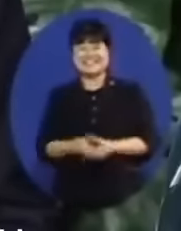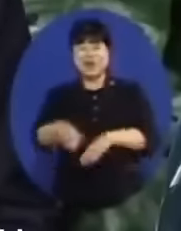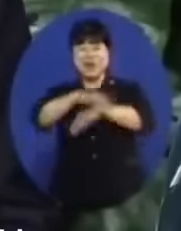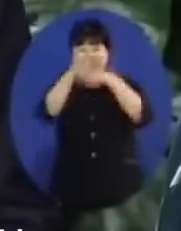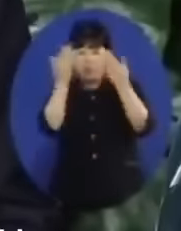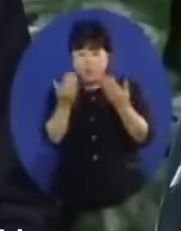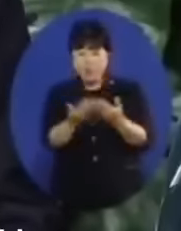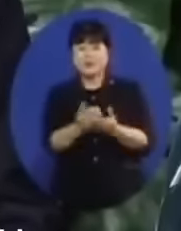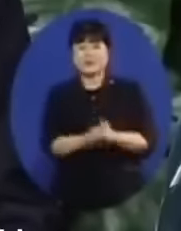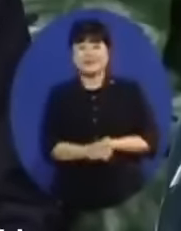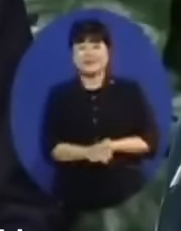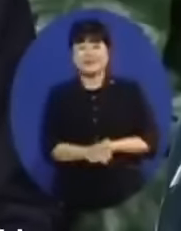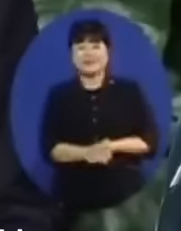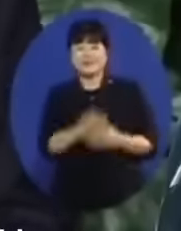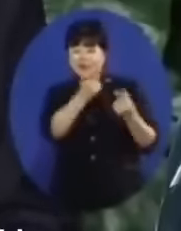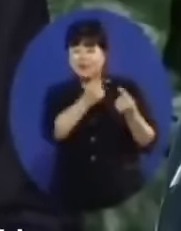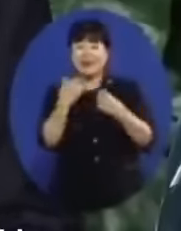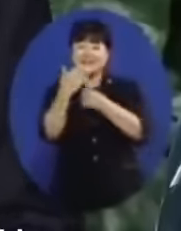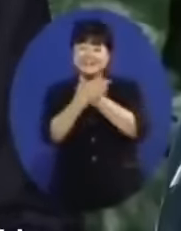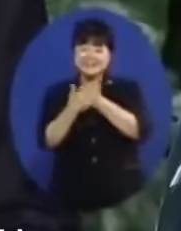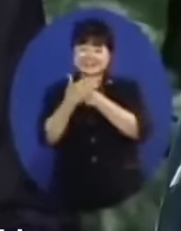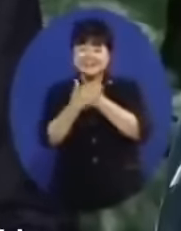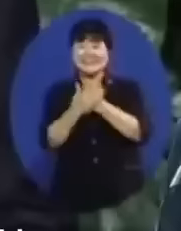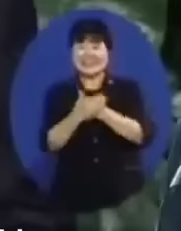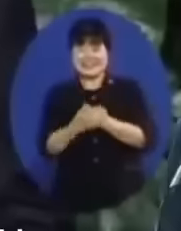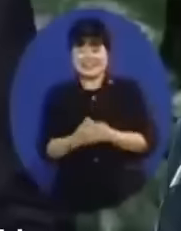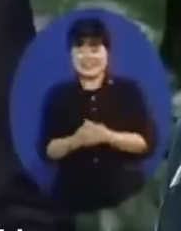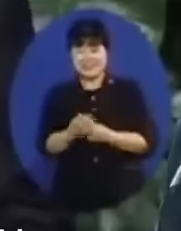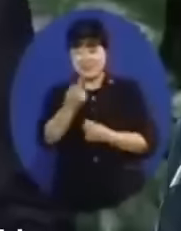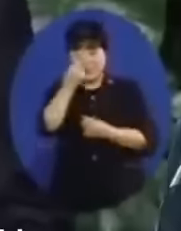모두 다 똑같은 은혜 받기를 원하고